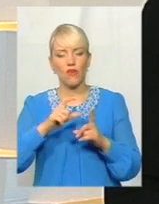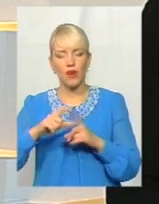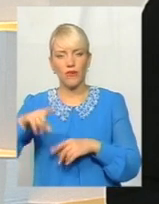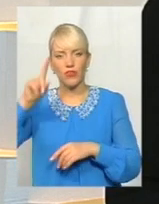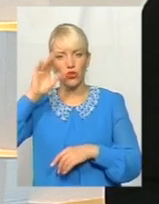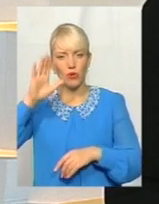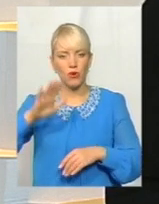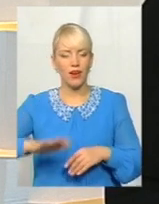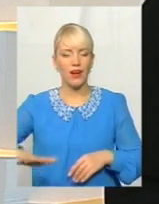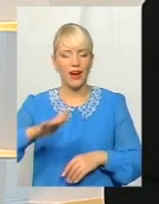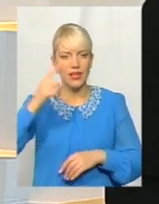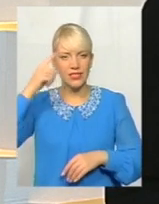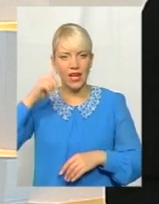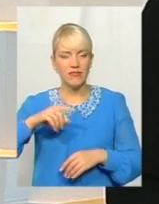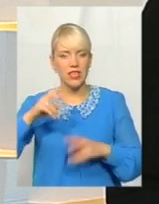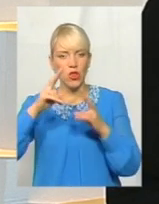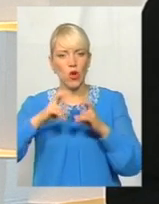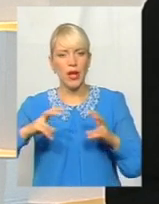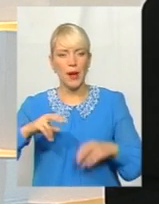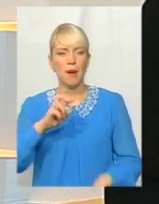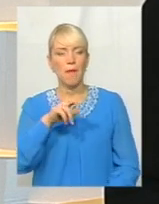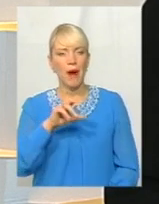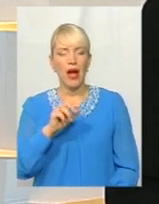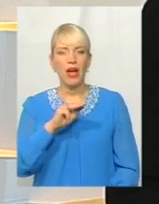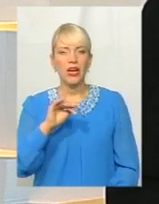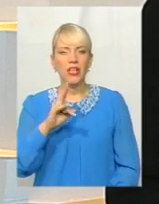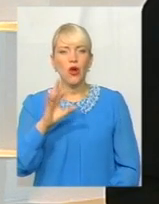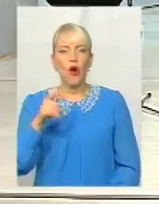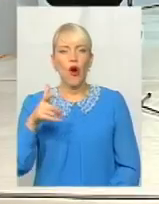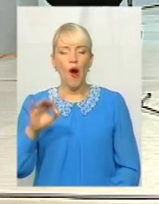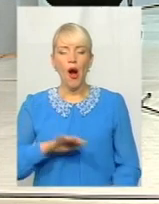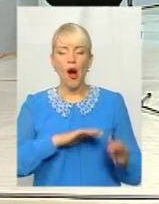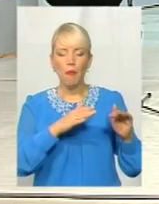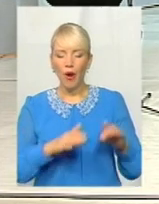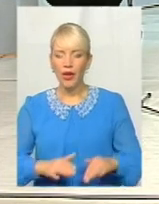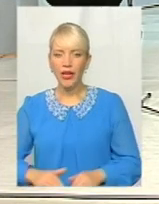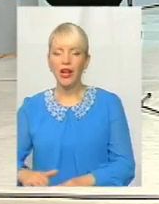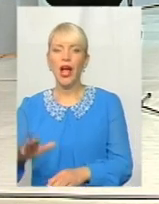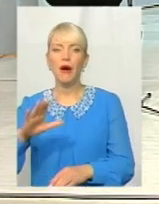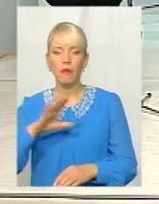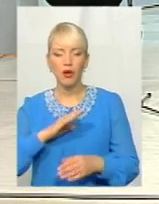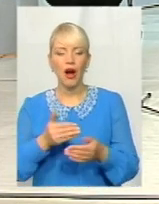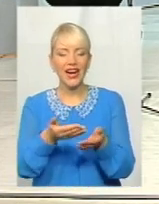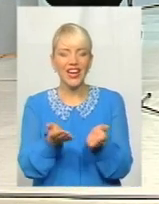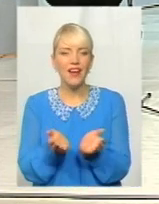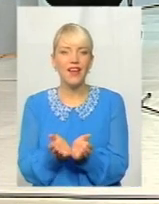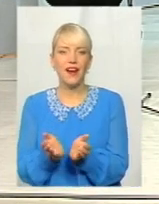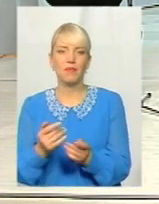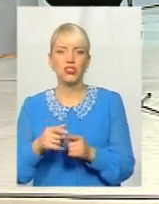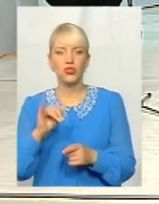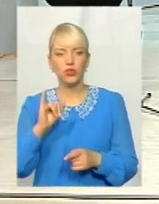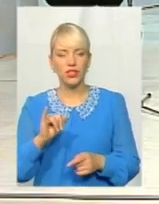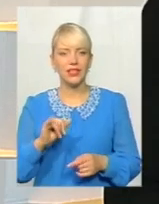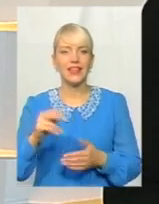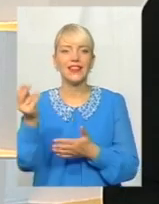краєзнавця, дослідника Олександра Пажимського, Поділля було керамічною і декоративною